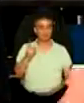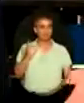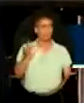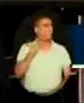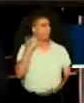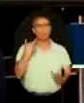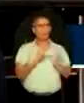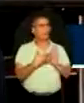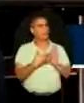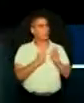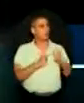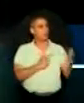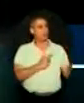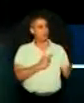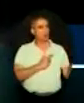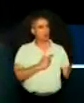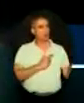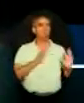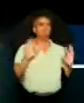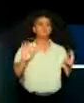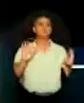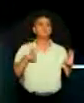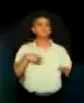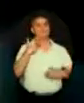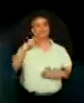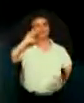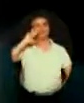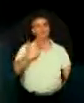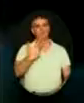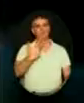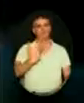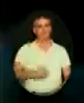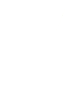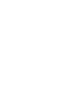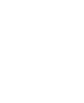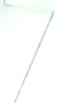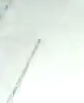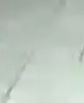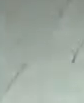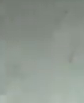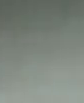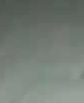הייתה ביקורת מצד שמאל. תודה. יש הבדל בין משפטים כאלה. קריאה שלישית.